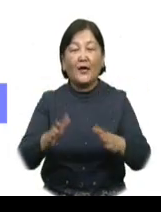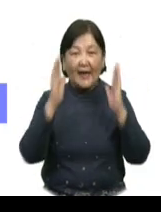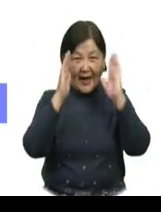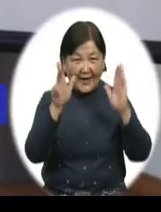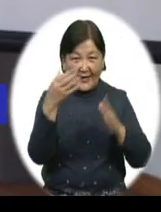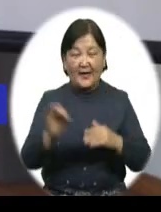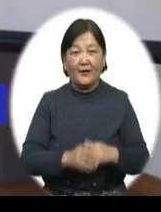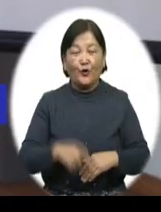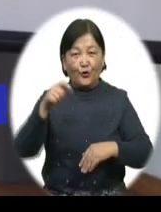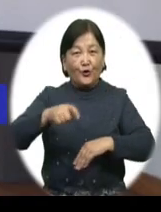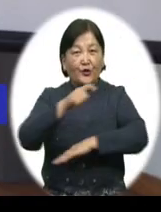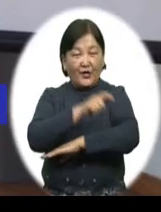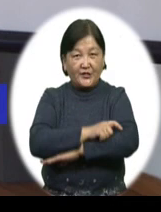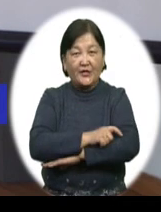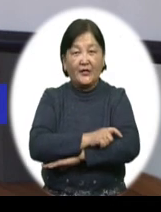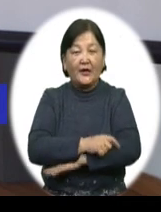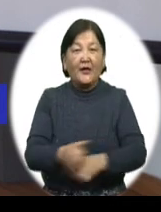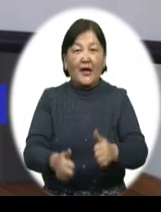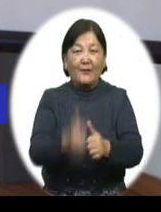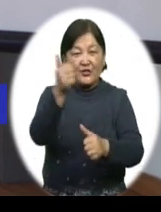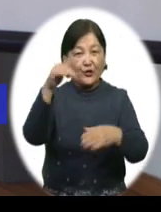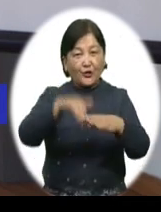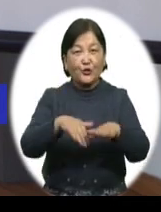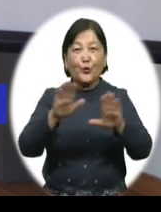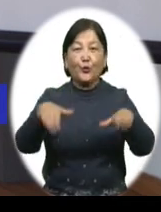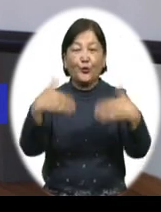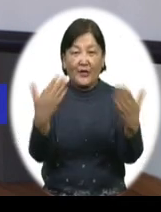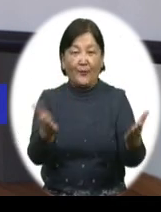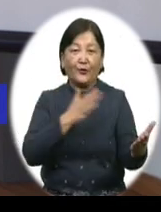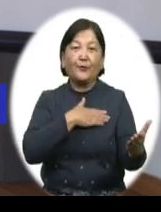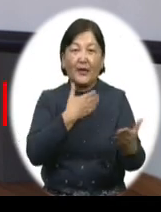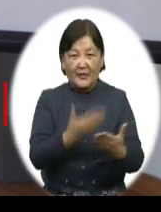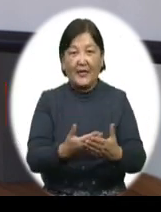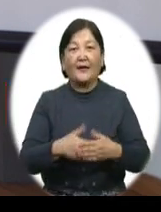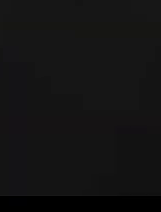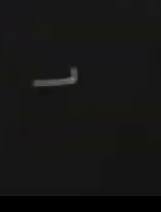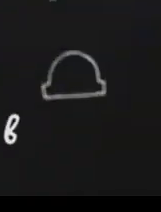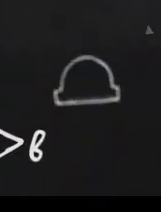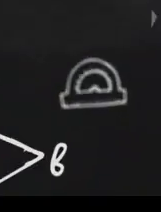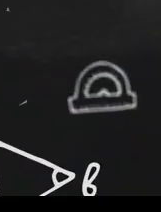анхаараарай. Өнөөдрийн хичээлд амжилттай оролцсон хүүхдүүдэд баярлалаа.